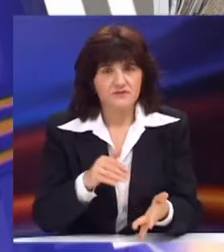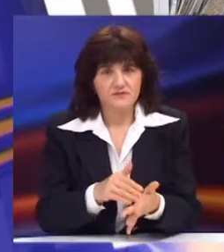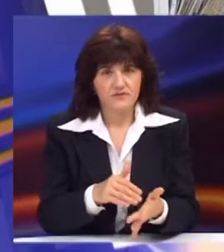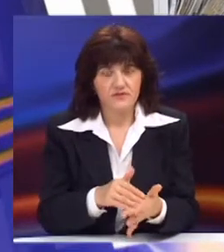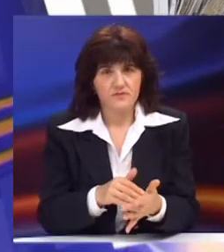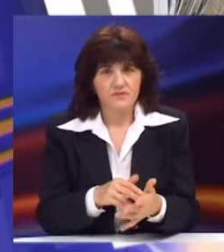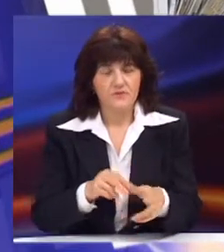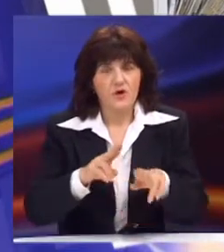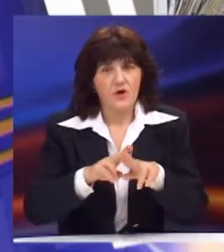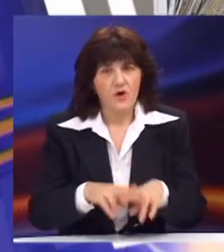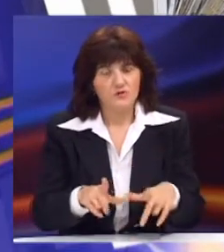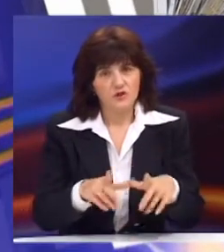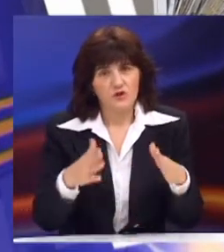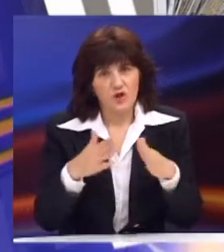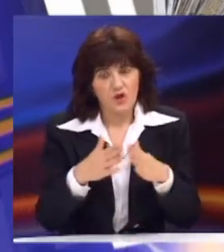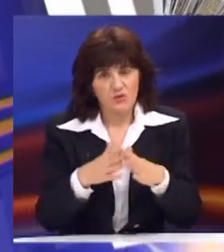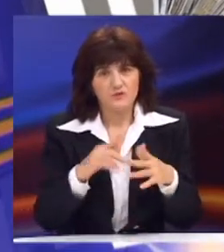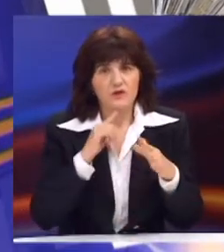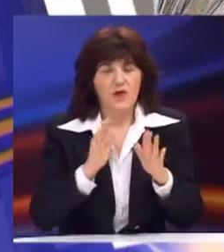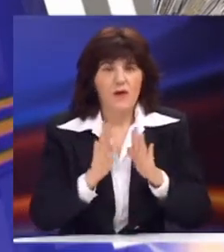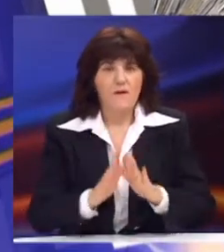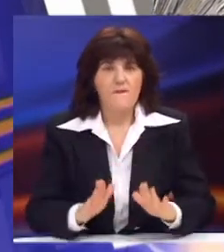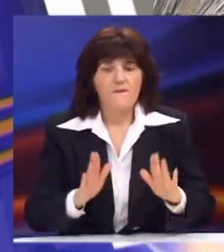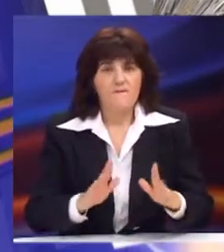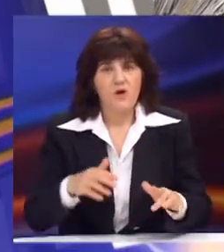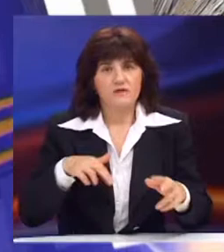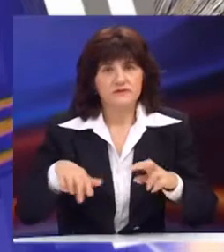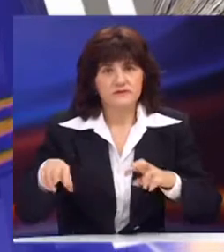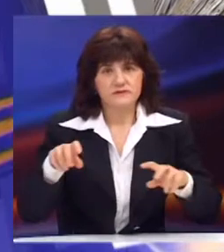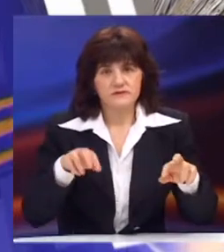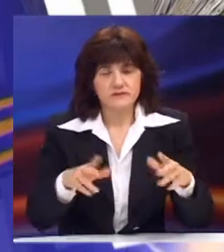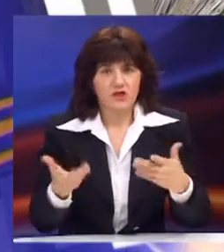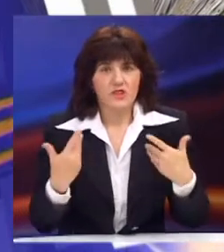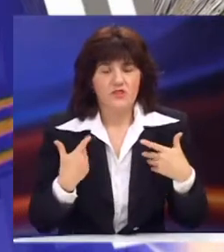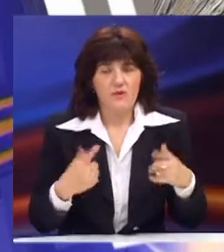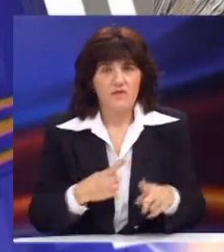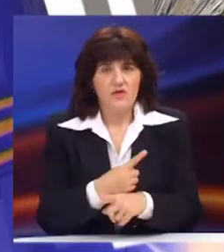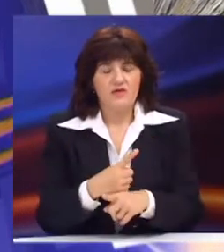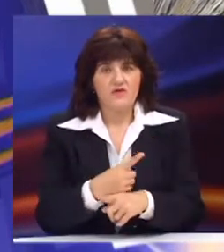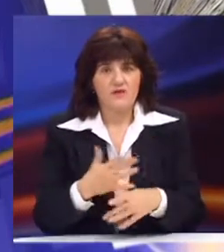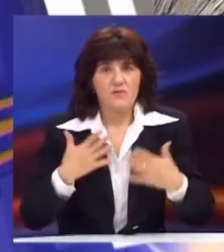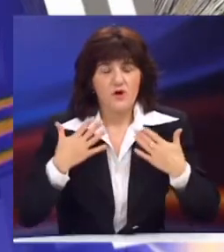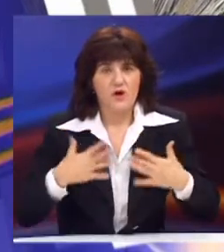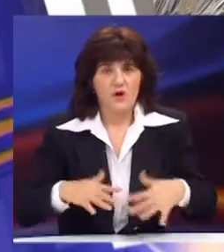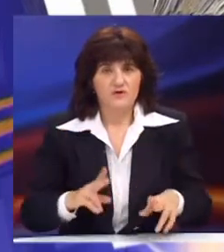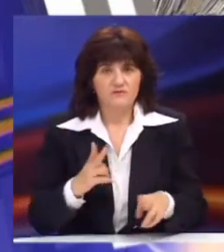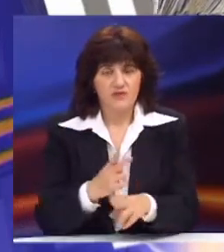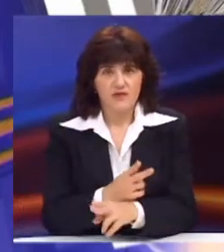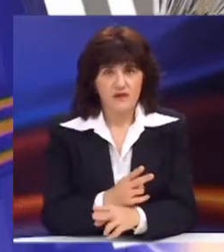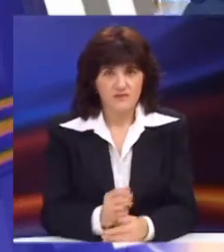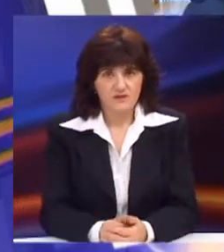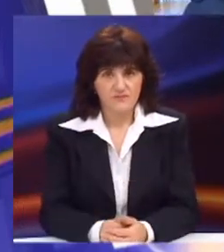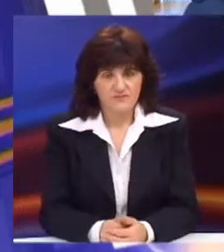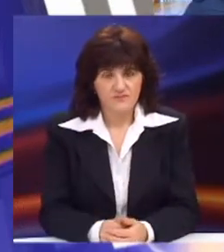da ostanu u svojim domovima i da postepeno se izlažu da bi dali vremena da se njihov